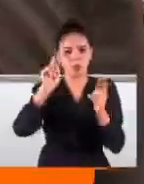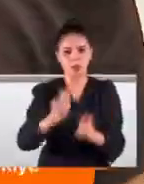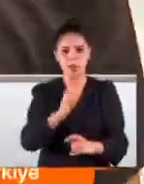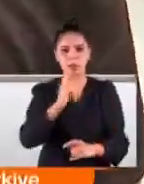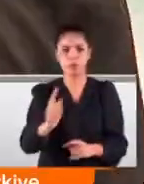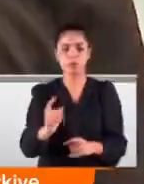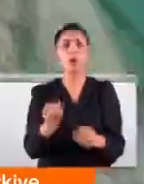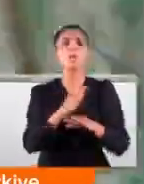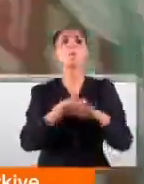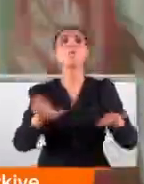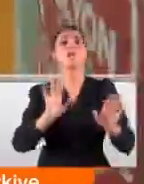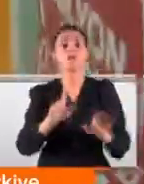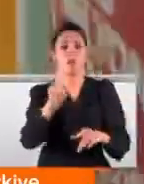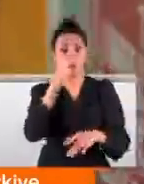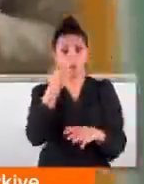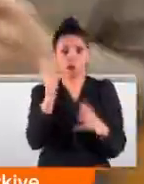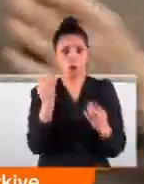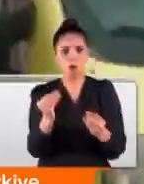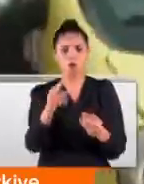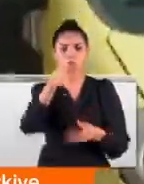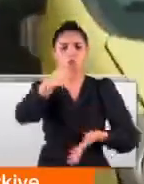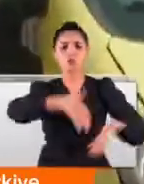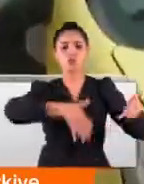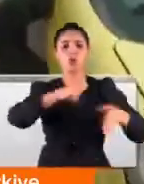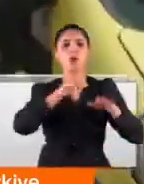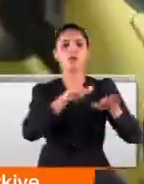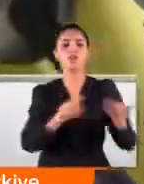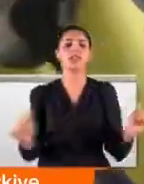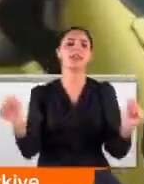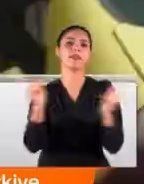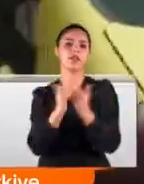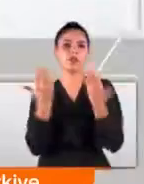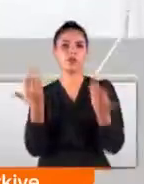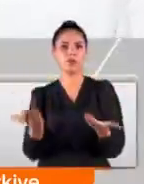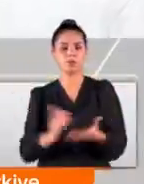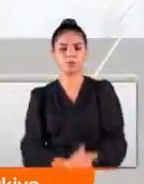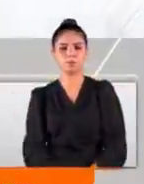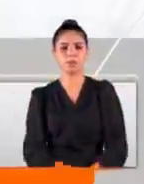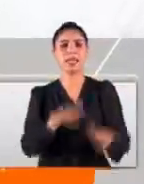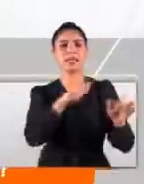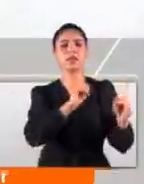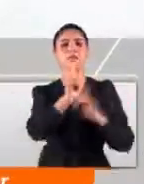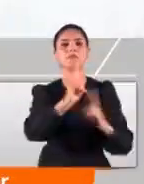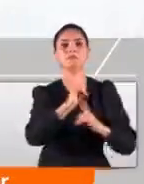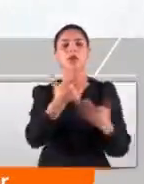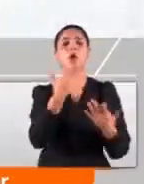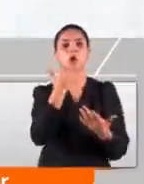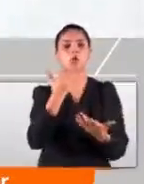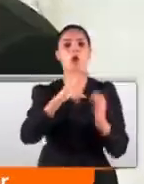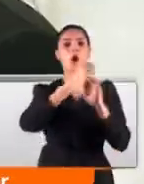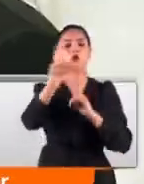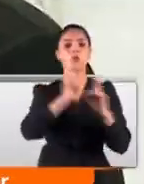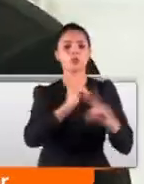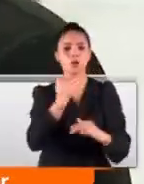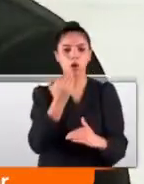Ve bitmiyor da. Hal böyle olunca bu caddede de trafik had safhada oluyor. Tıkanıyor gidiş geliş otobüsler karşılıklı